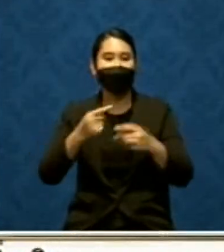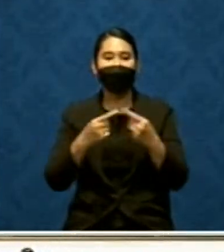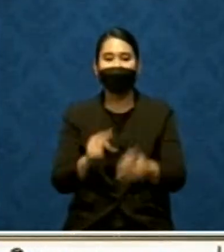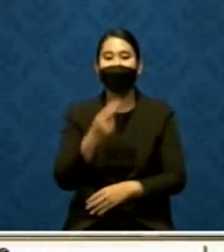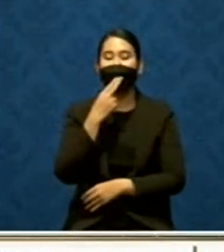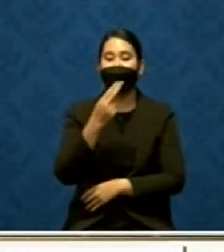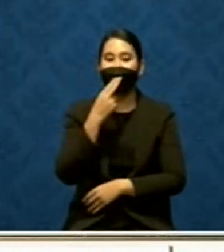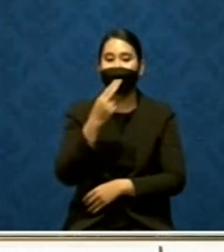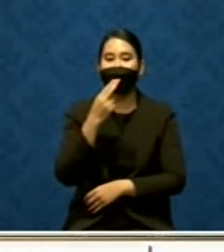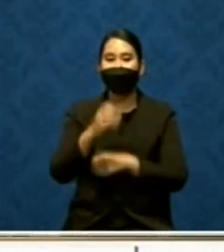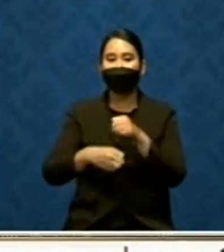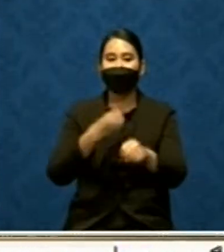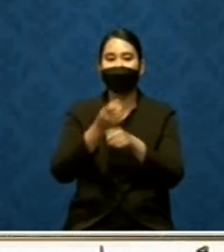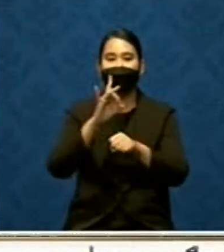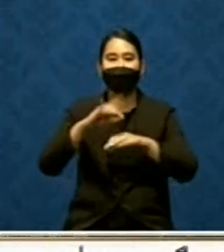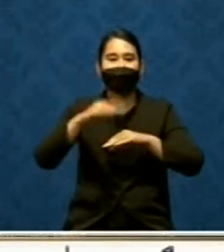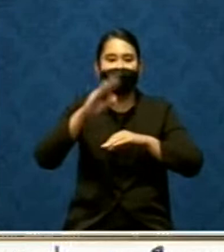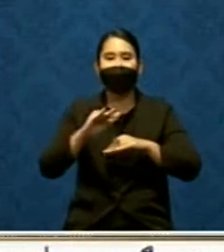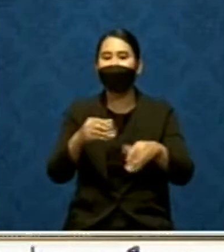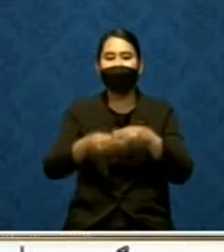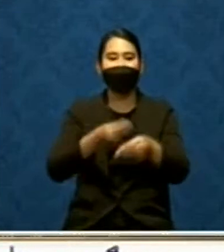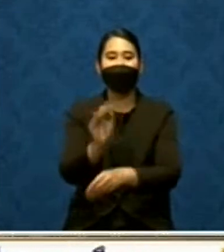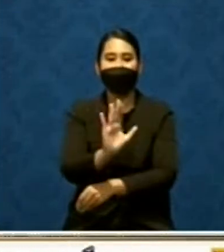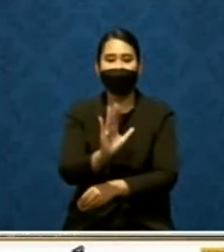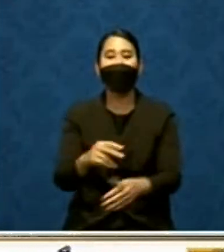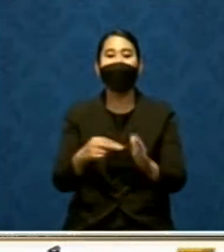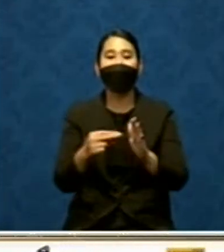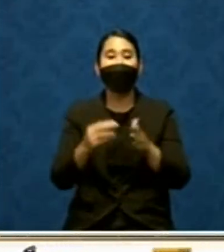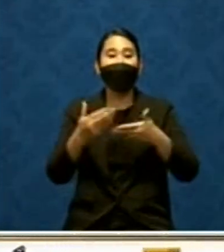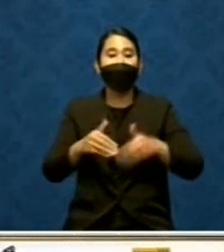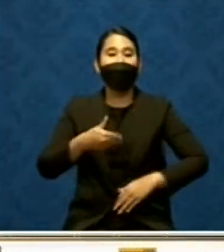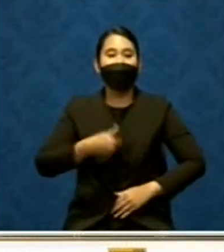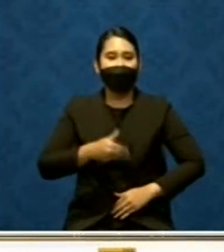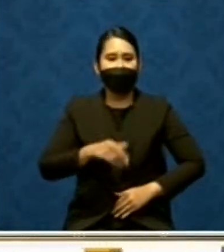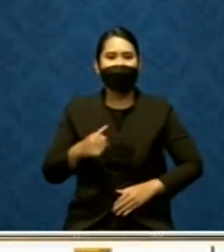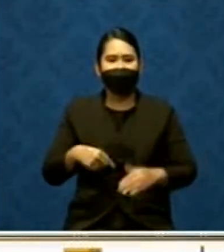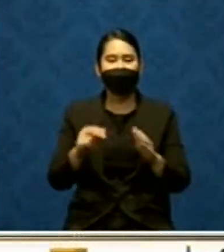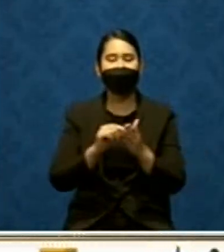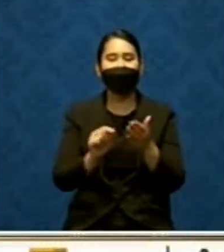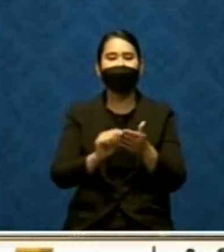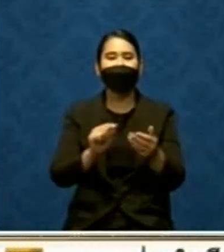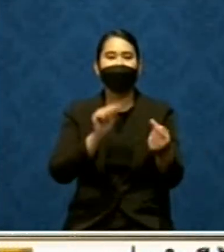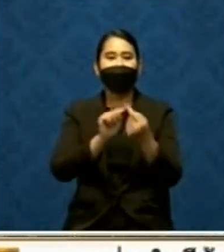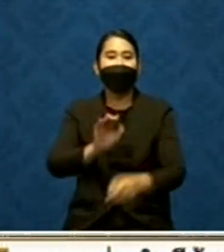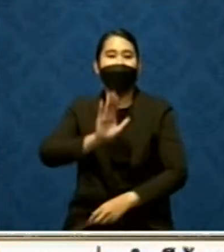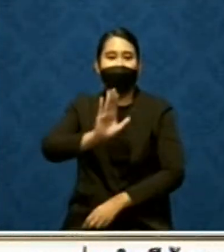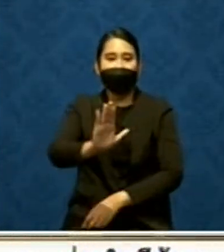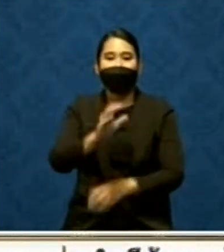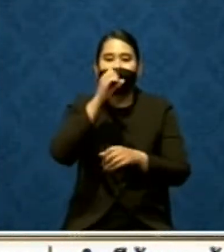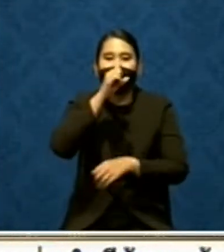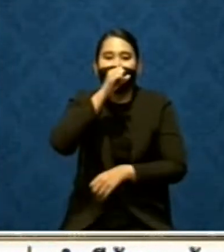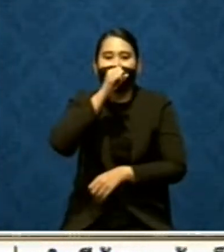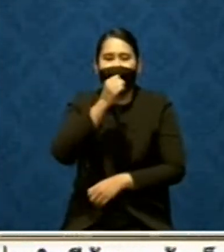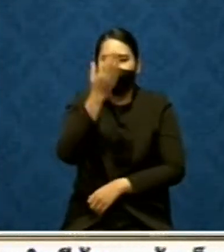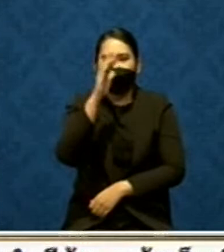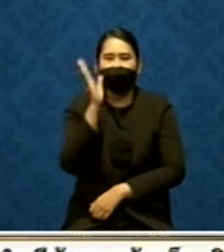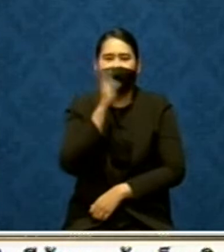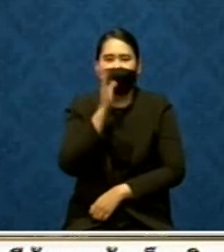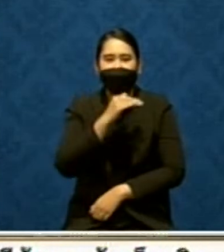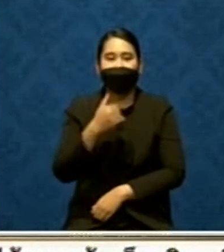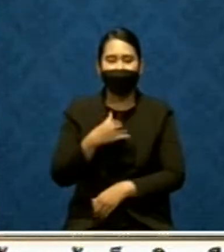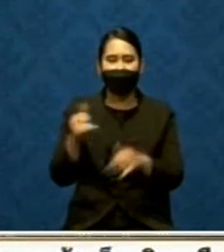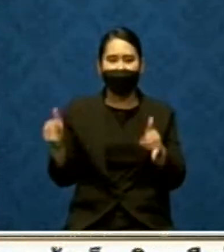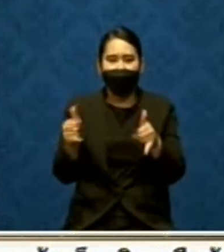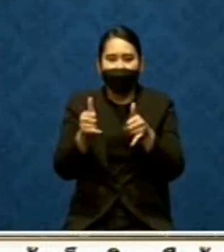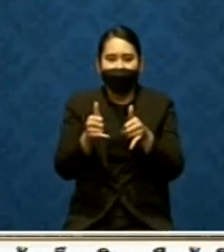ต่เด็กอายุ18ปีขึ้นไปในห้องน้ำท่านต้องเขียนโลโก้เพิ่มใช่ไหมครับห้ามดูดกัญชาเพราะเหม็นคนยืนข้างๆนี่เมานะ